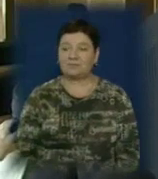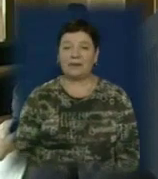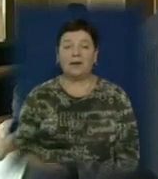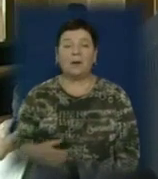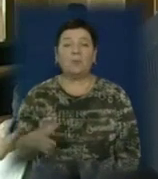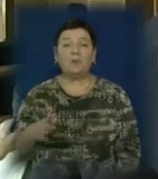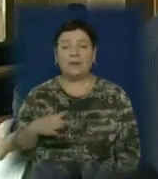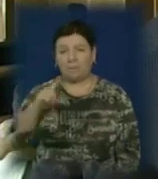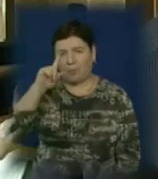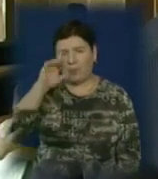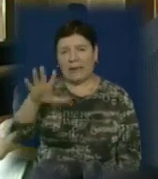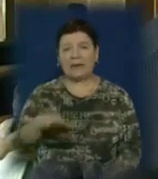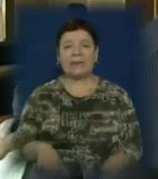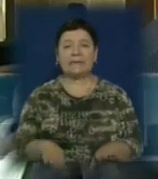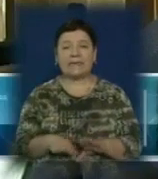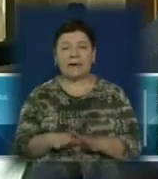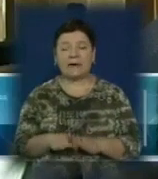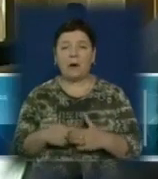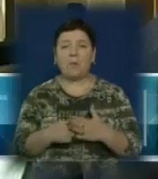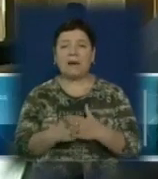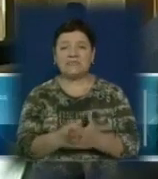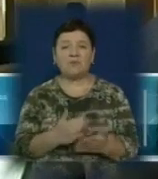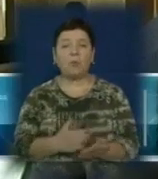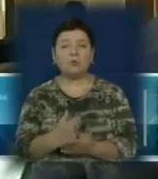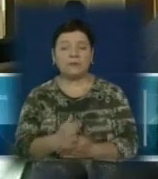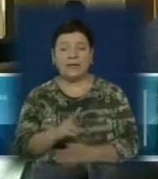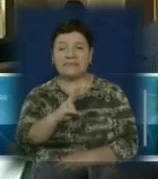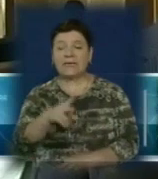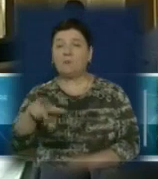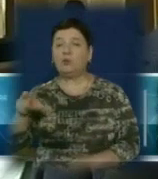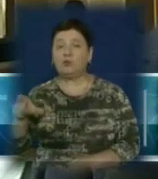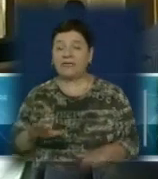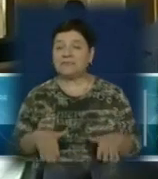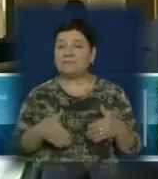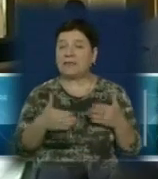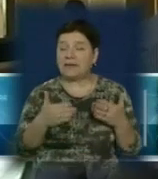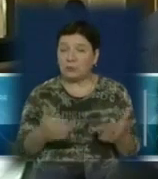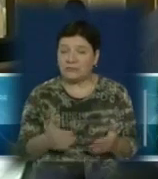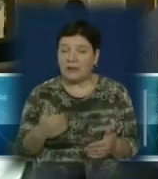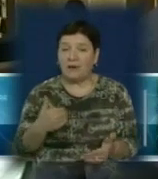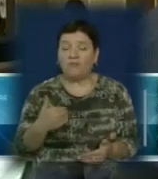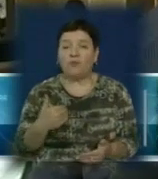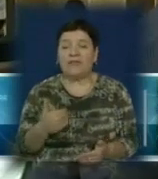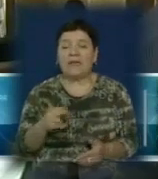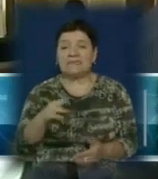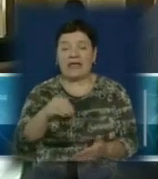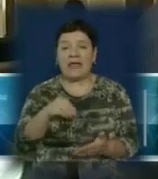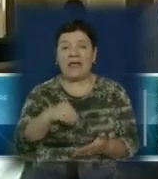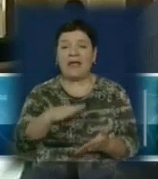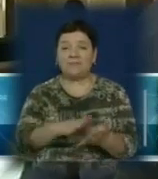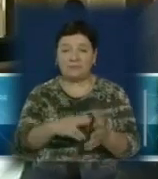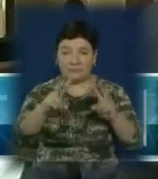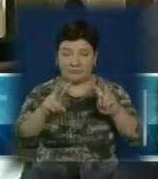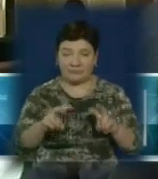Не було популярних базових адміністративних послуг, за якими люди звертаються. Ці базові адмінпослуги, вони є очевидними. Це реєстрація актів цивільного